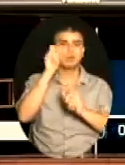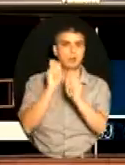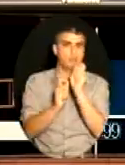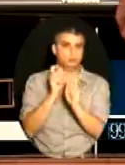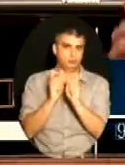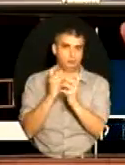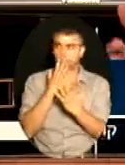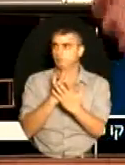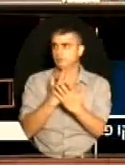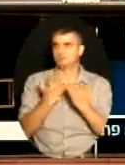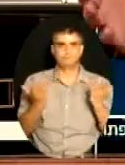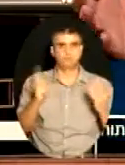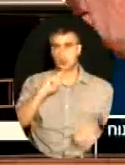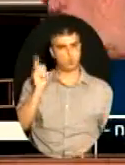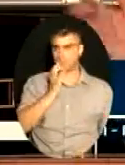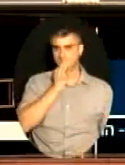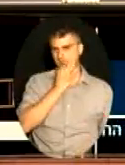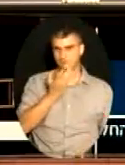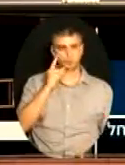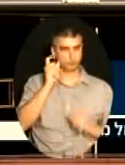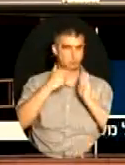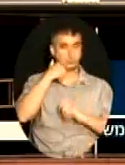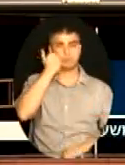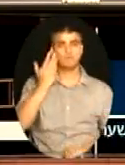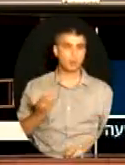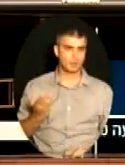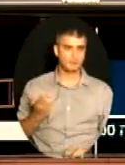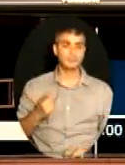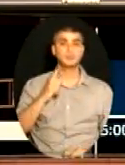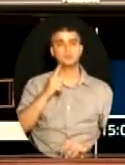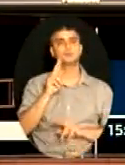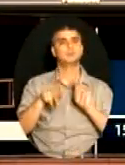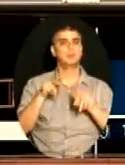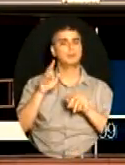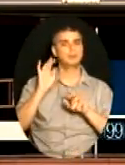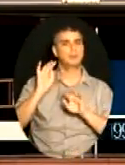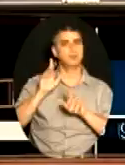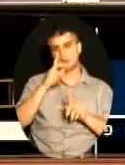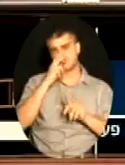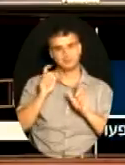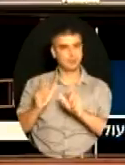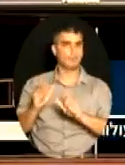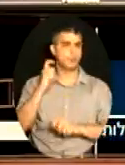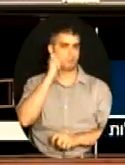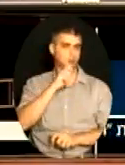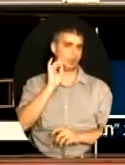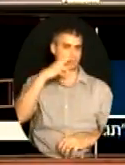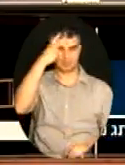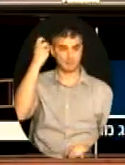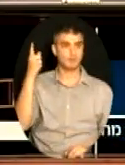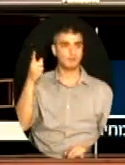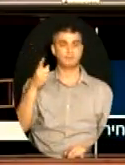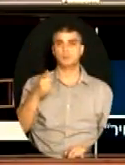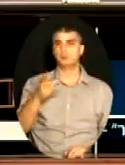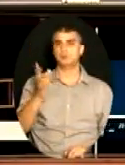אנשים, הם כבר, לא כולם נערים, כבר אנשים מבוגרים, שמתעסקים בפשיעה הלאומנית. הם גם